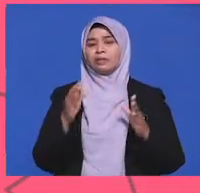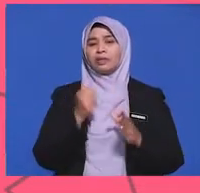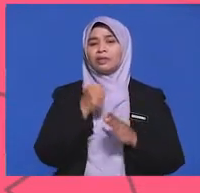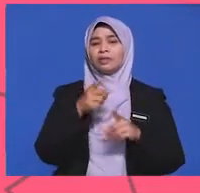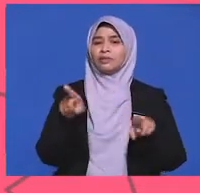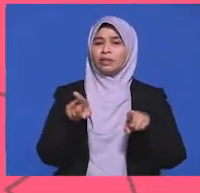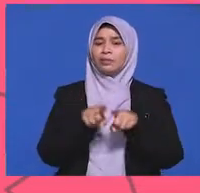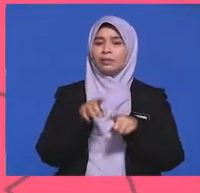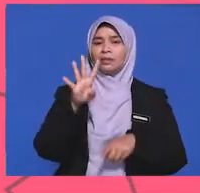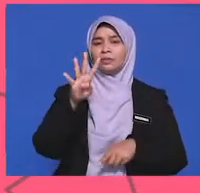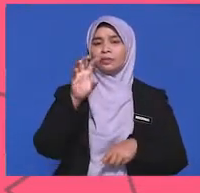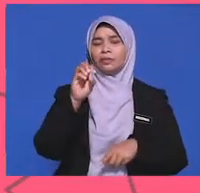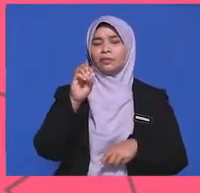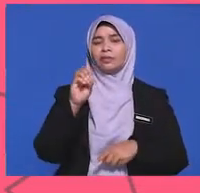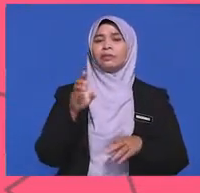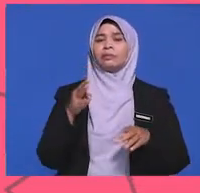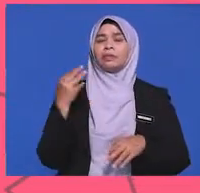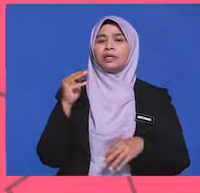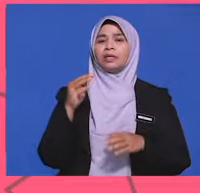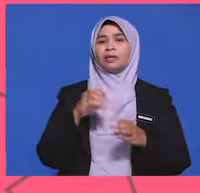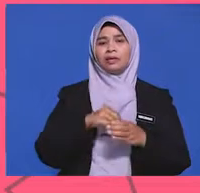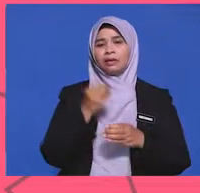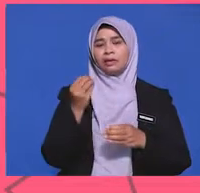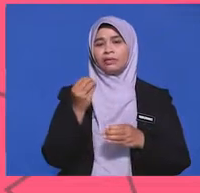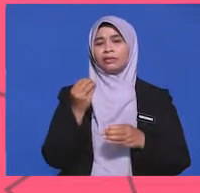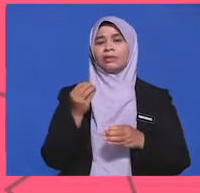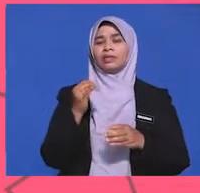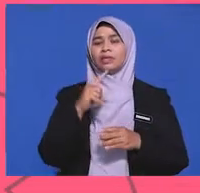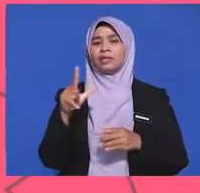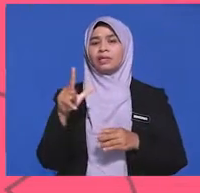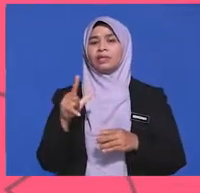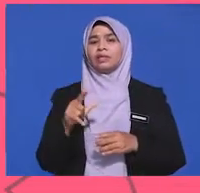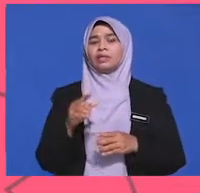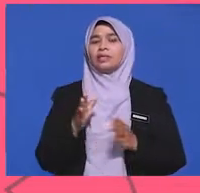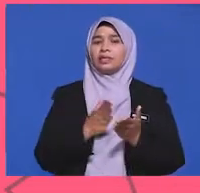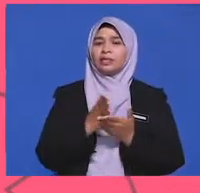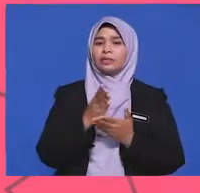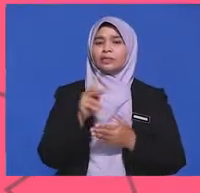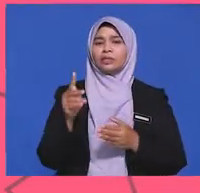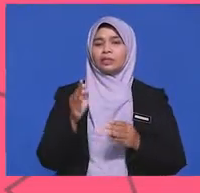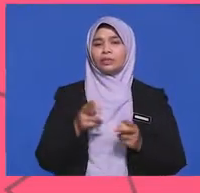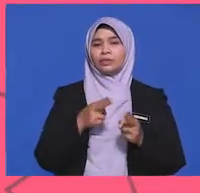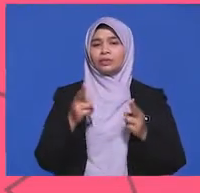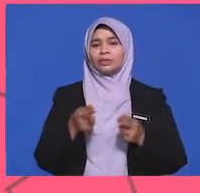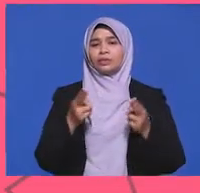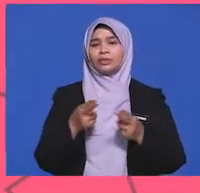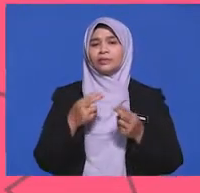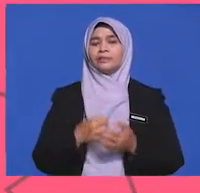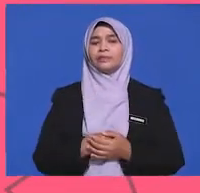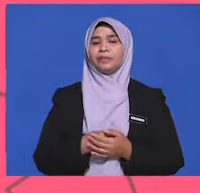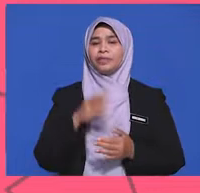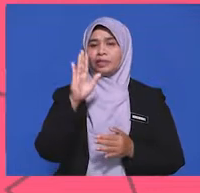dengan 40, maka output yang diperolehi ialah teruskan usaha.